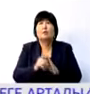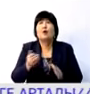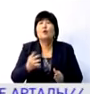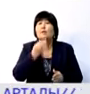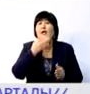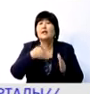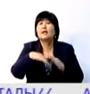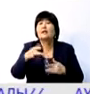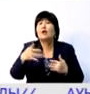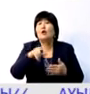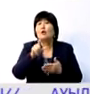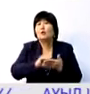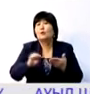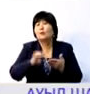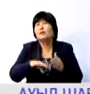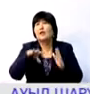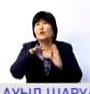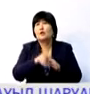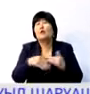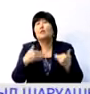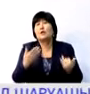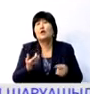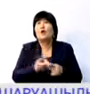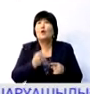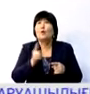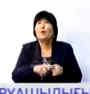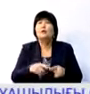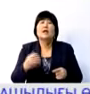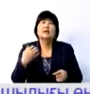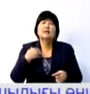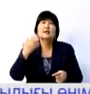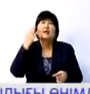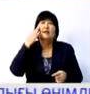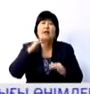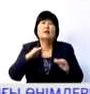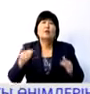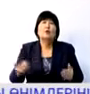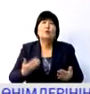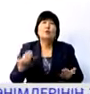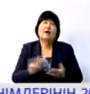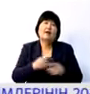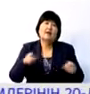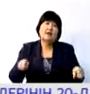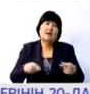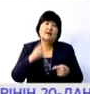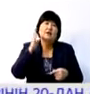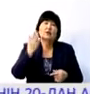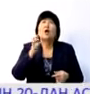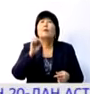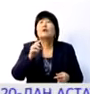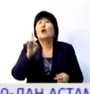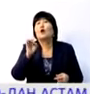ерте кеткен өнер иесінің туындылары топтастырылған. Міне, осылайша сырдың талантты тумасы өмірге қайта келгендей болды. Батырханның